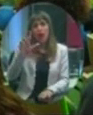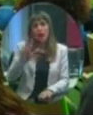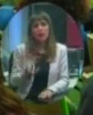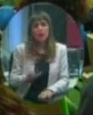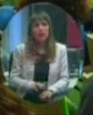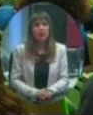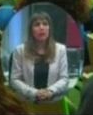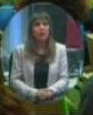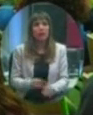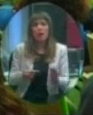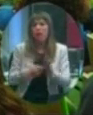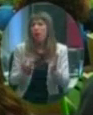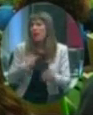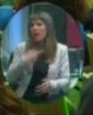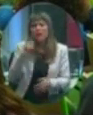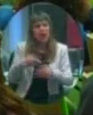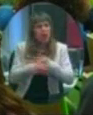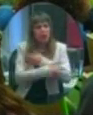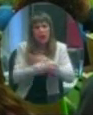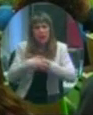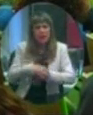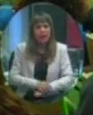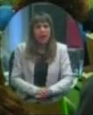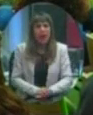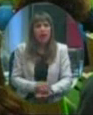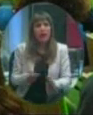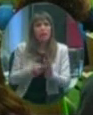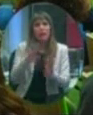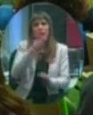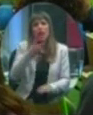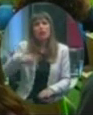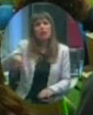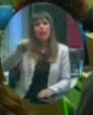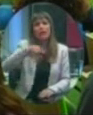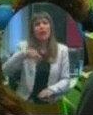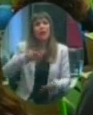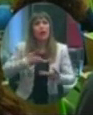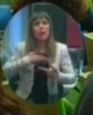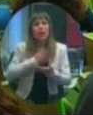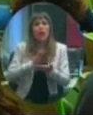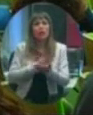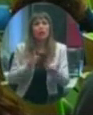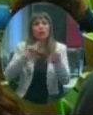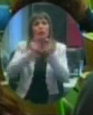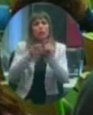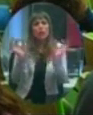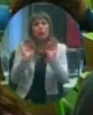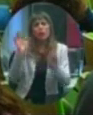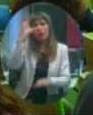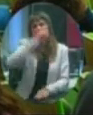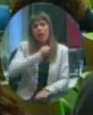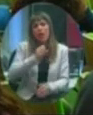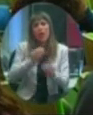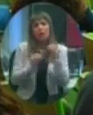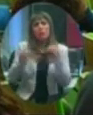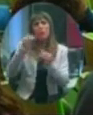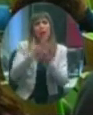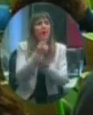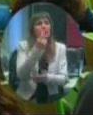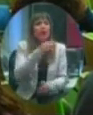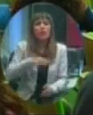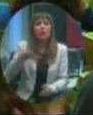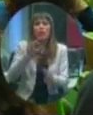להיות ענייה? כי אתם, מקבלי החלטות, לא משנים את התפיסה ולא מעלים את השכר שלנו כמו שאתם מעלים את השכר